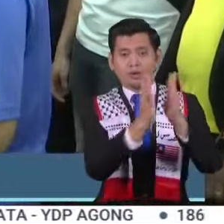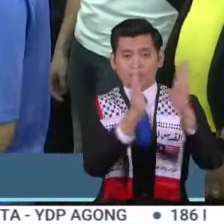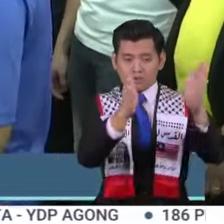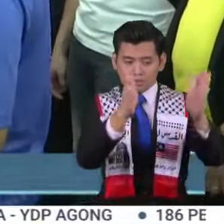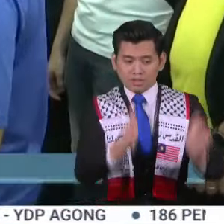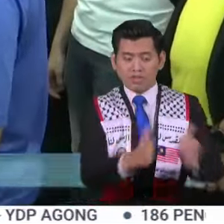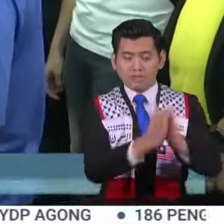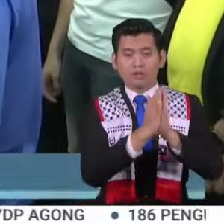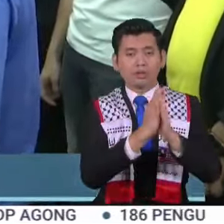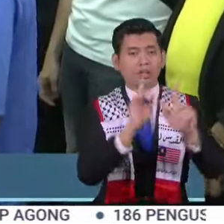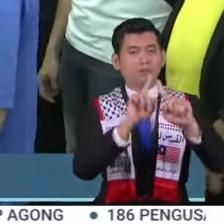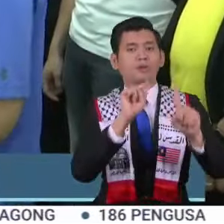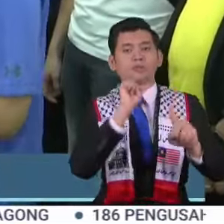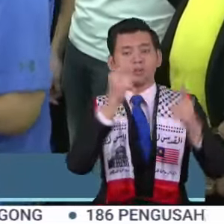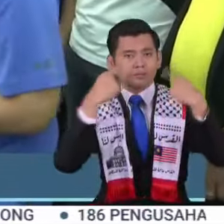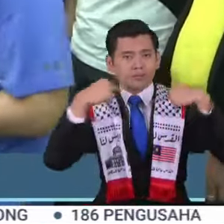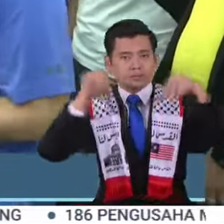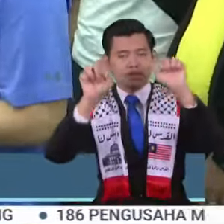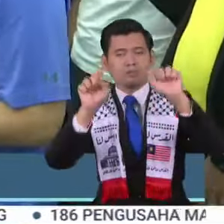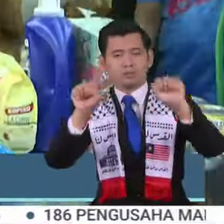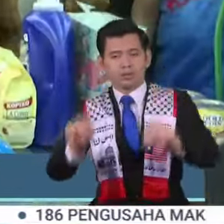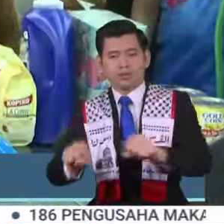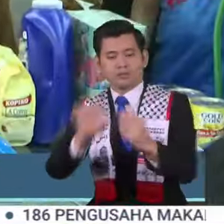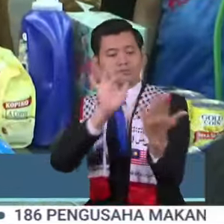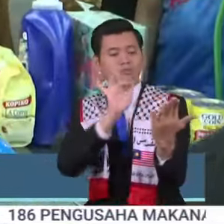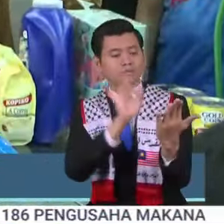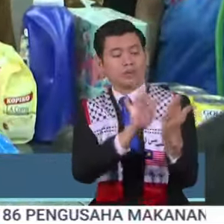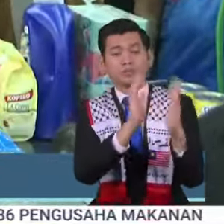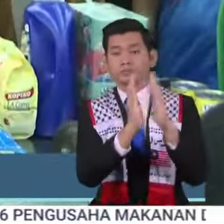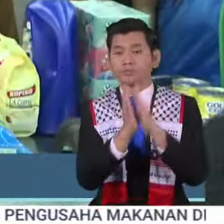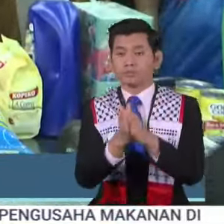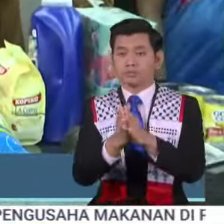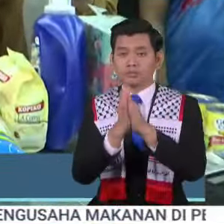8882456 mengemukakan rayuan menerusi eemel